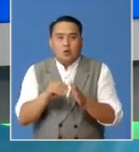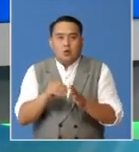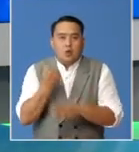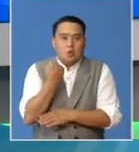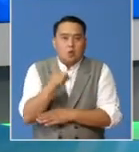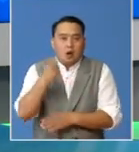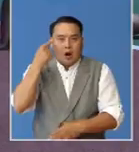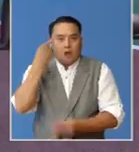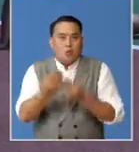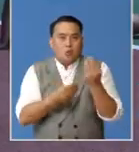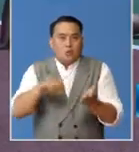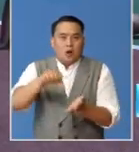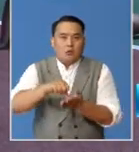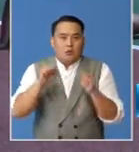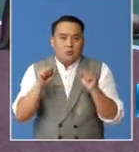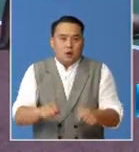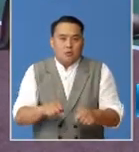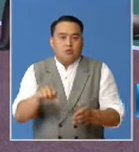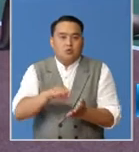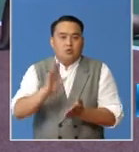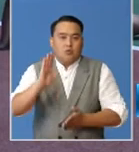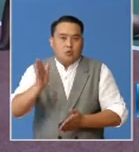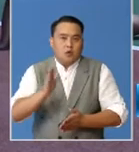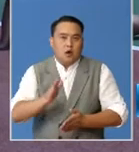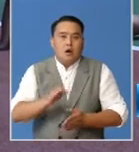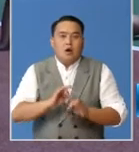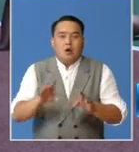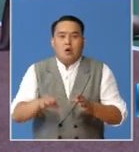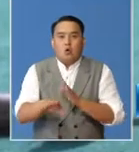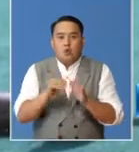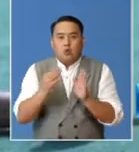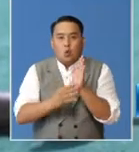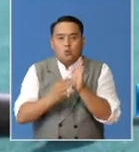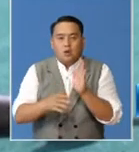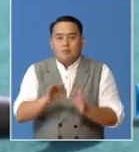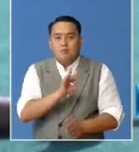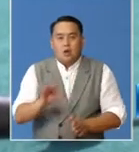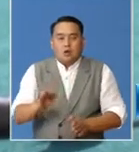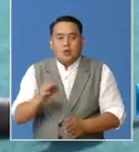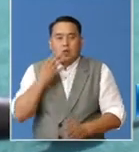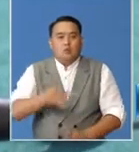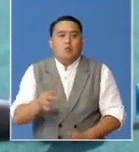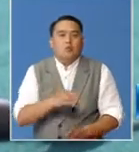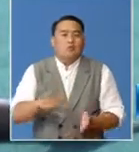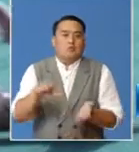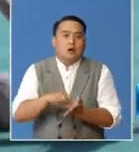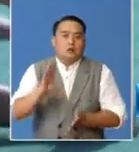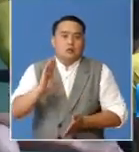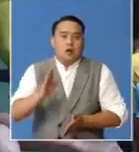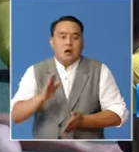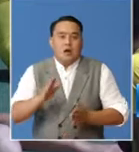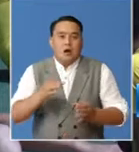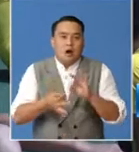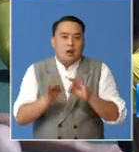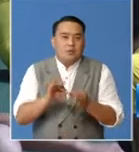сүрінбей, Азия ойындарына қатысу құқығына ие болды. Айта кетейік, ел құрамасының 90% жетісу өңірдің ойыншылары жасақтайды. Жерлестеріміз кіші